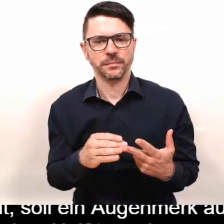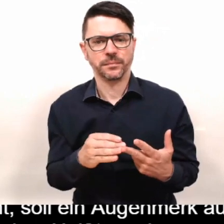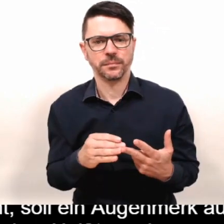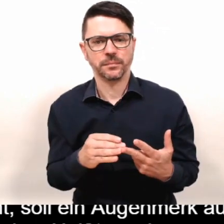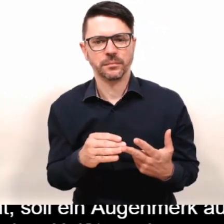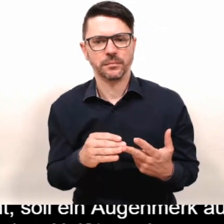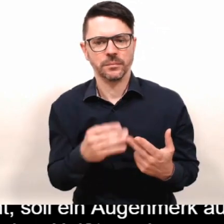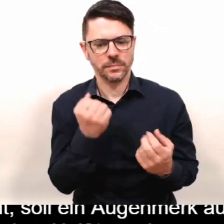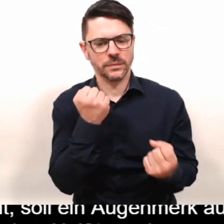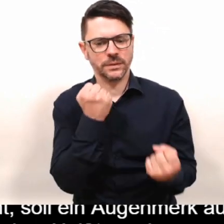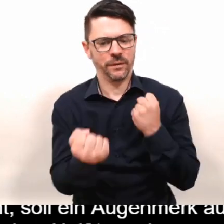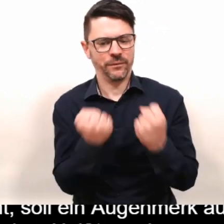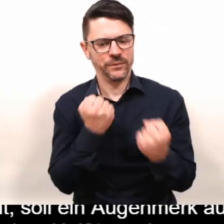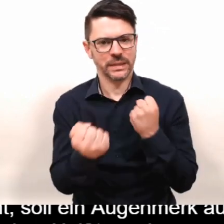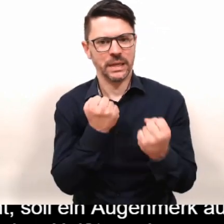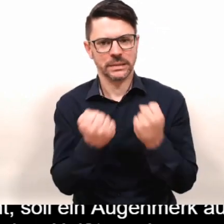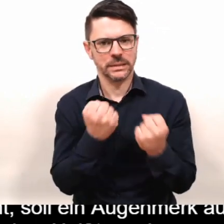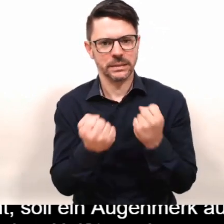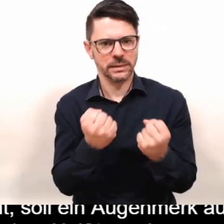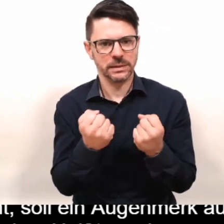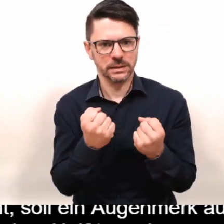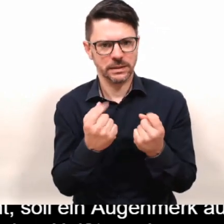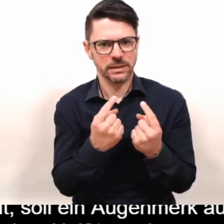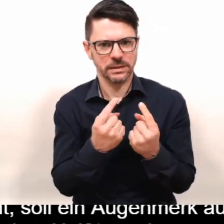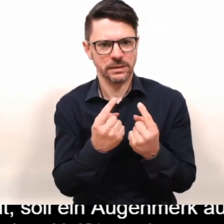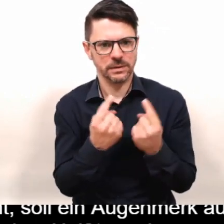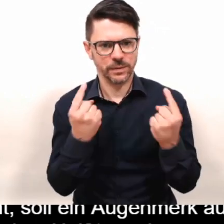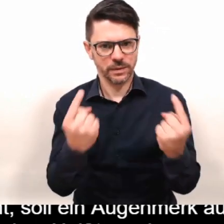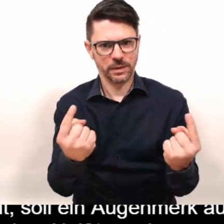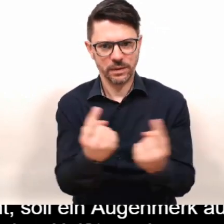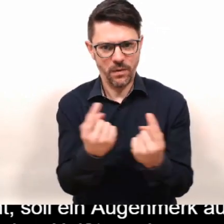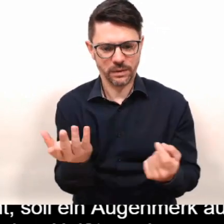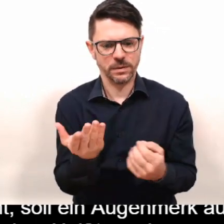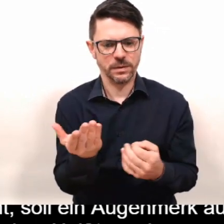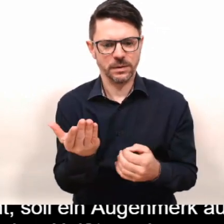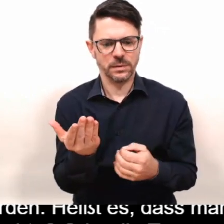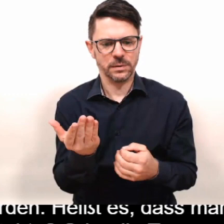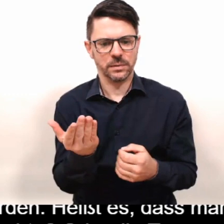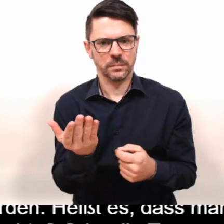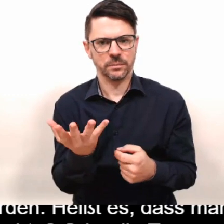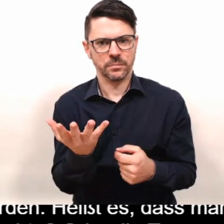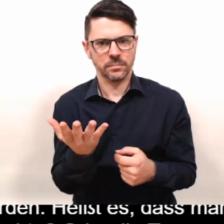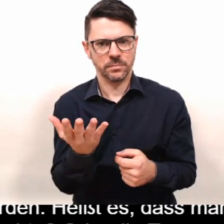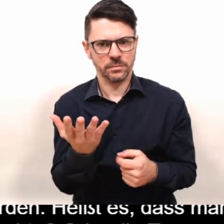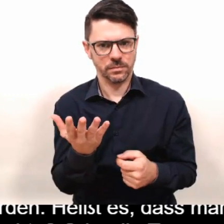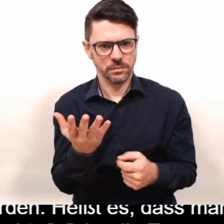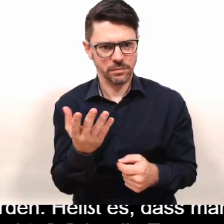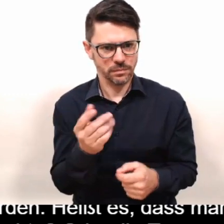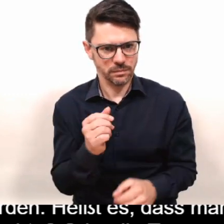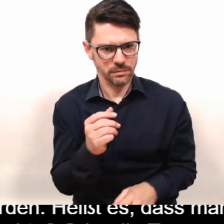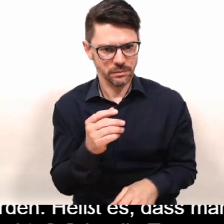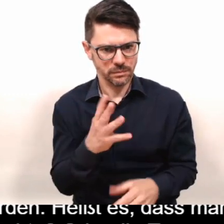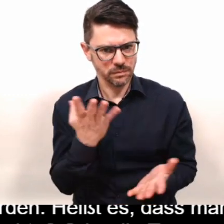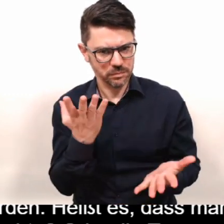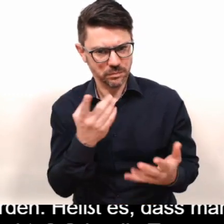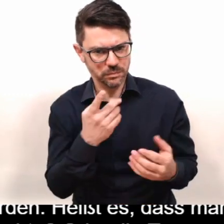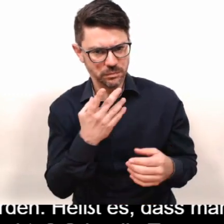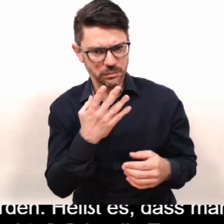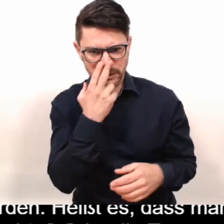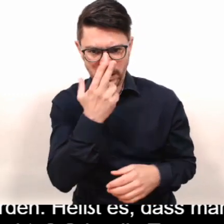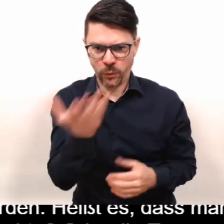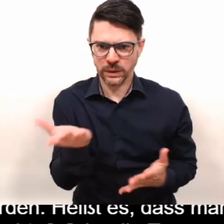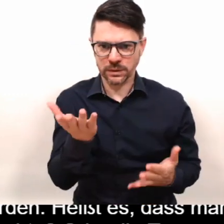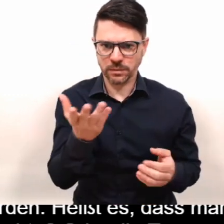so ein Querstrich. Auf der einen Seite haben wir Fitnessstudios und sagen, die können wir nicht öffnen, das ist ganz gefährlich, da kann zu viel passieren.